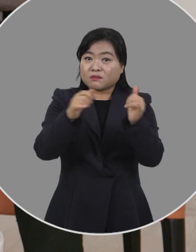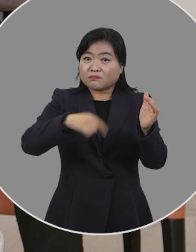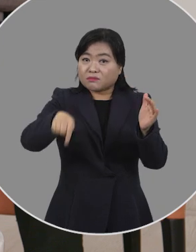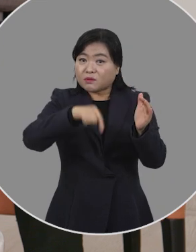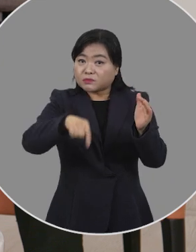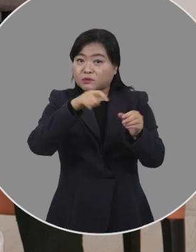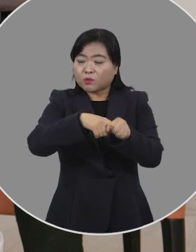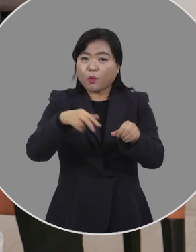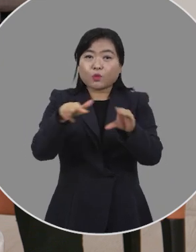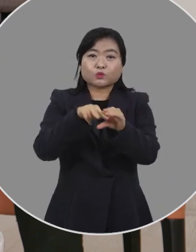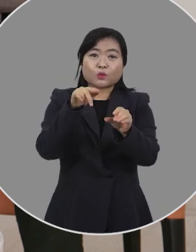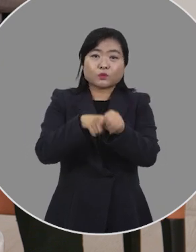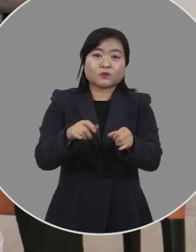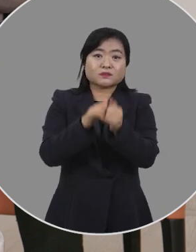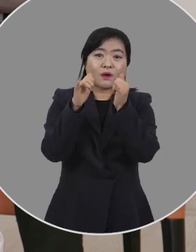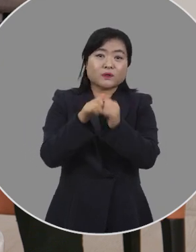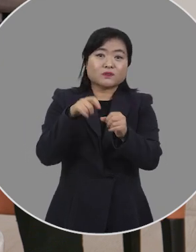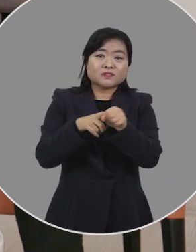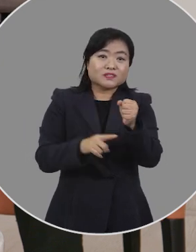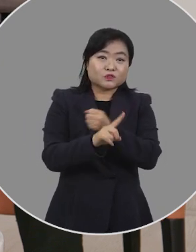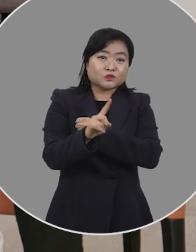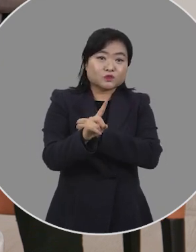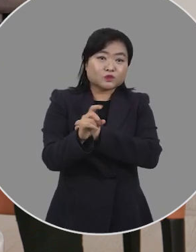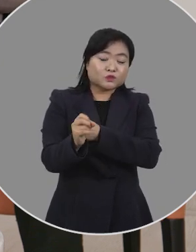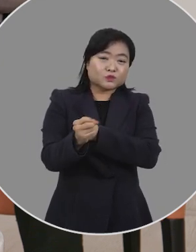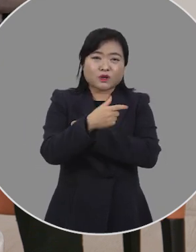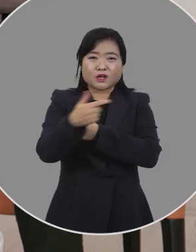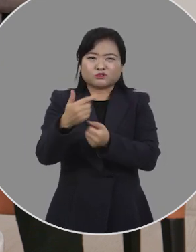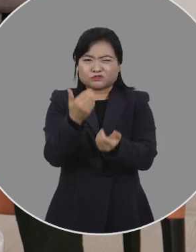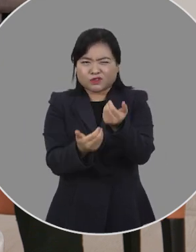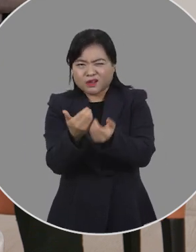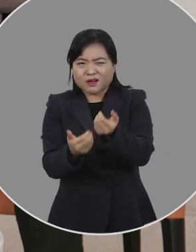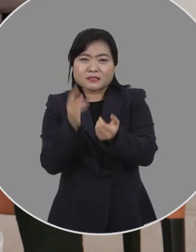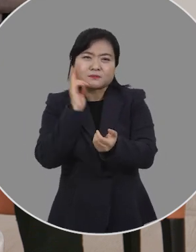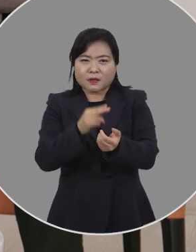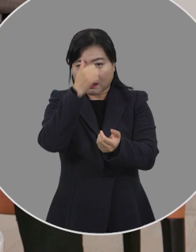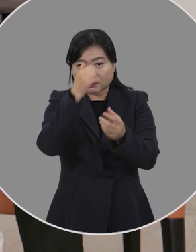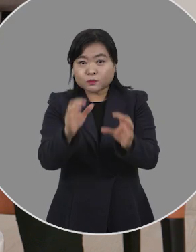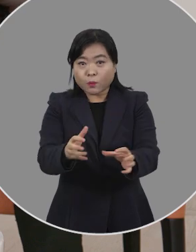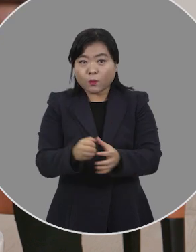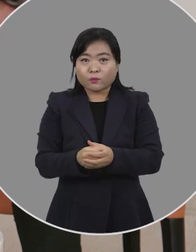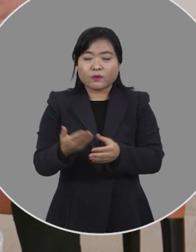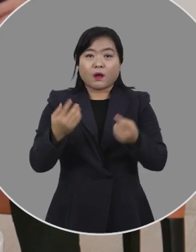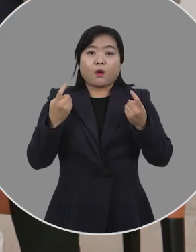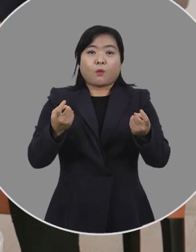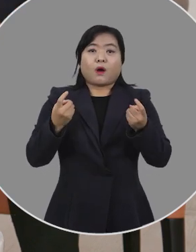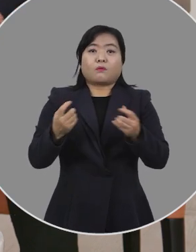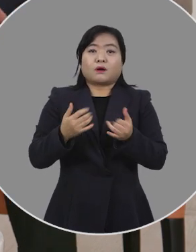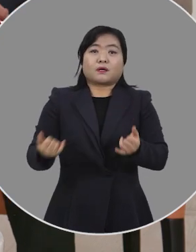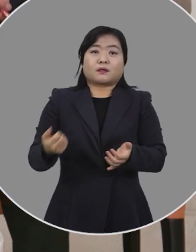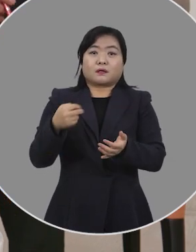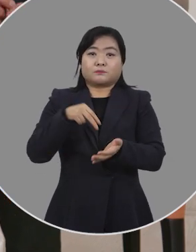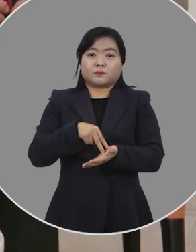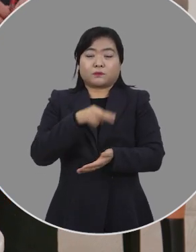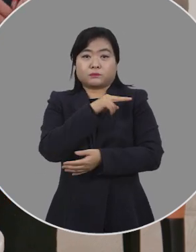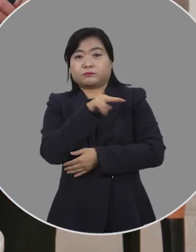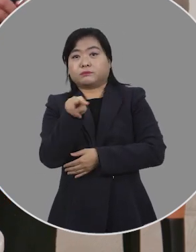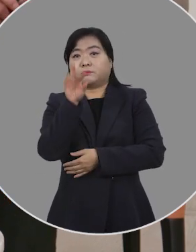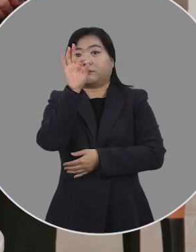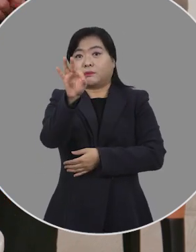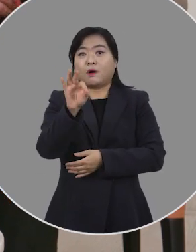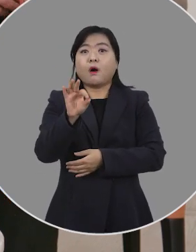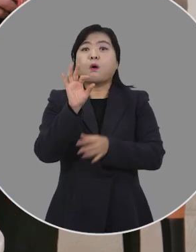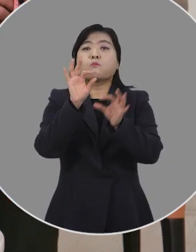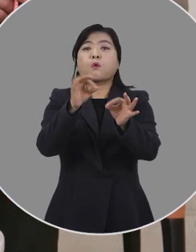내부적으로도 종교적, 사회적 이유로 엄청나게 갈등을 겪고 있는 곳인데 그저 관광객의 시선으로 가서 자기